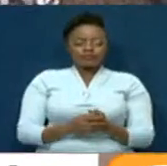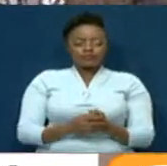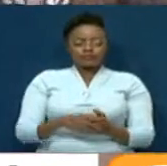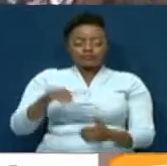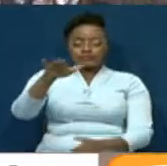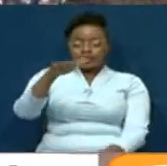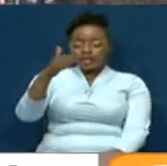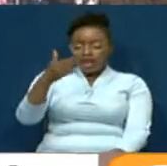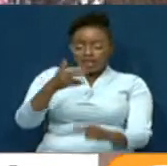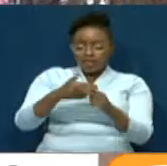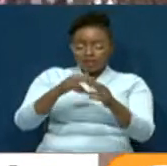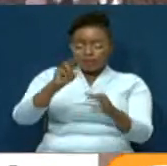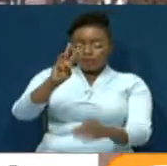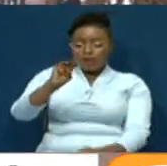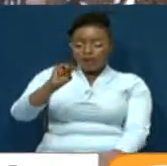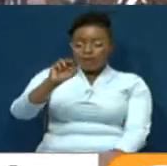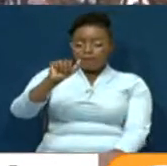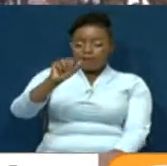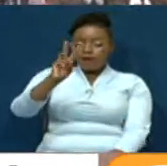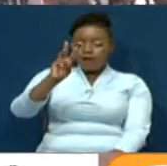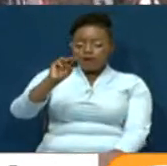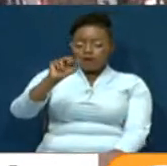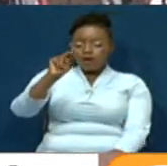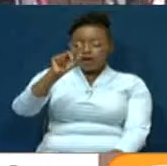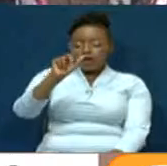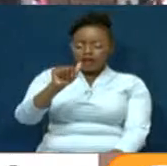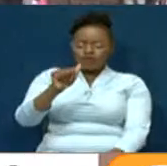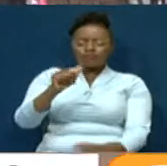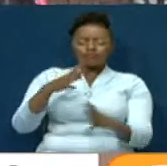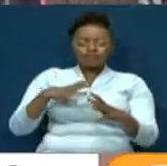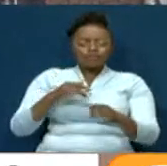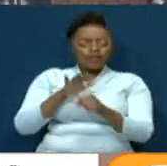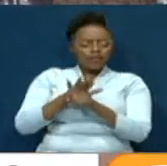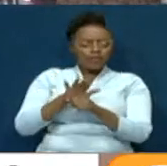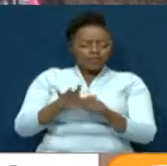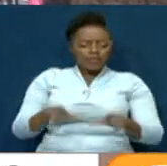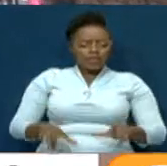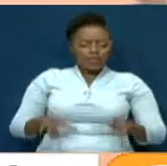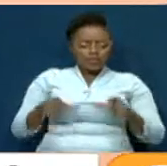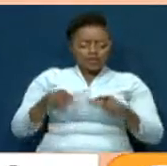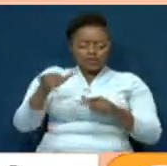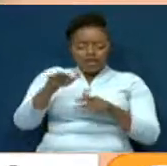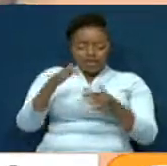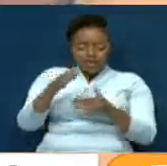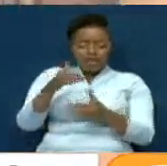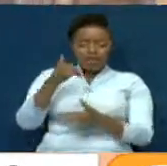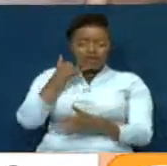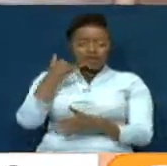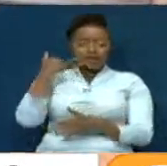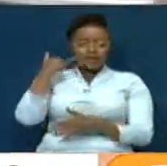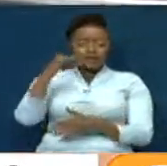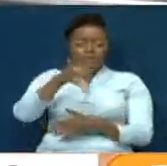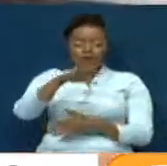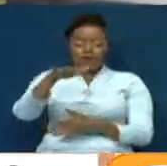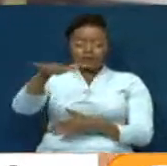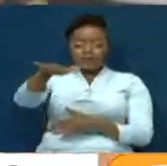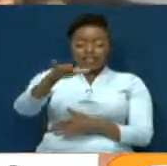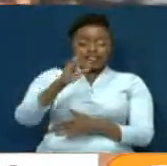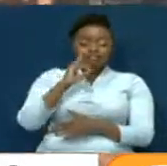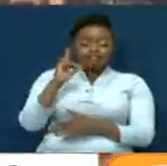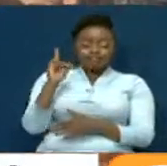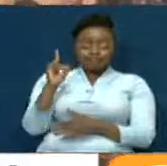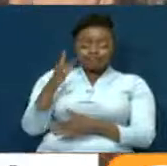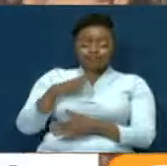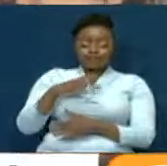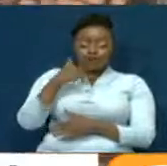Mtaa wa Mawanga, eneo ambalo ni makazi ya maelfu ya watu katika kaunti ya Nakuru. Hapa, kuna